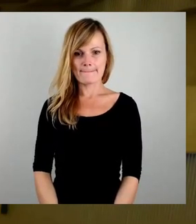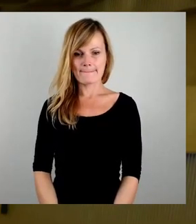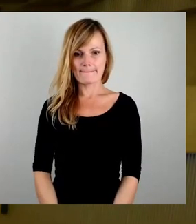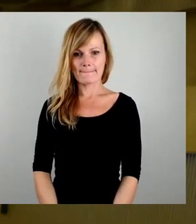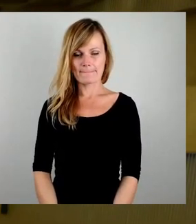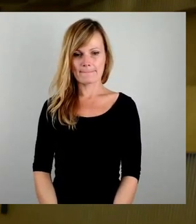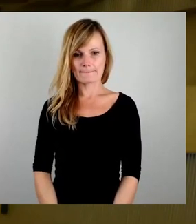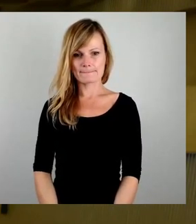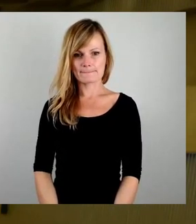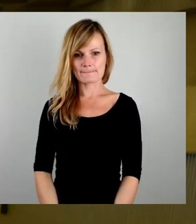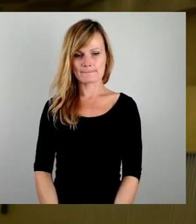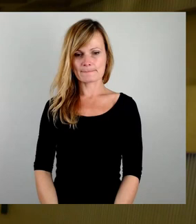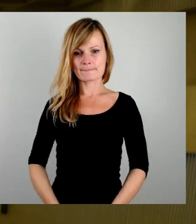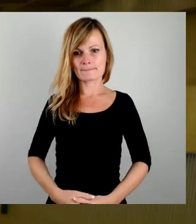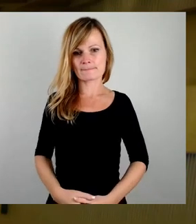Das Mikro.